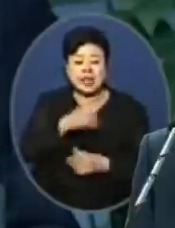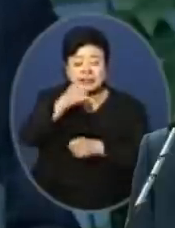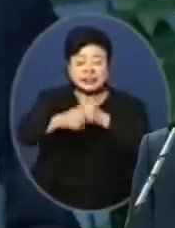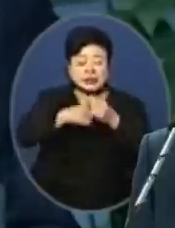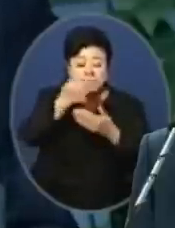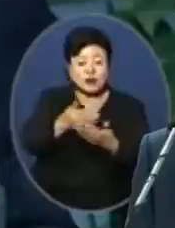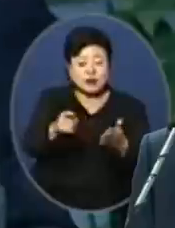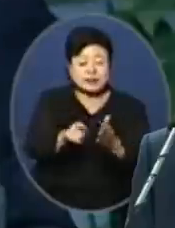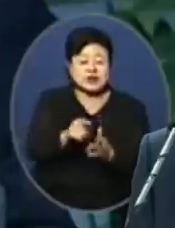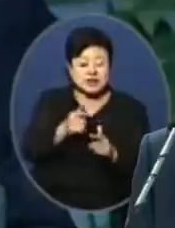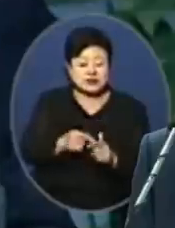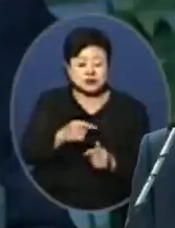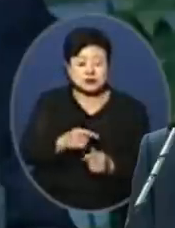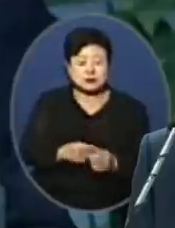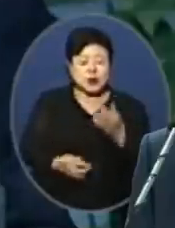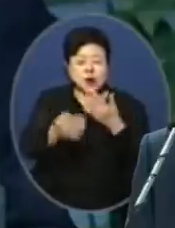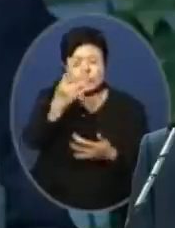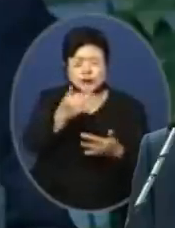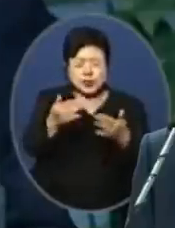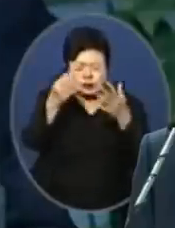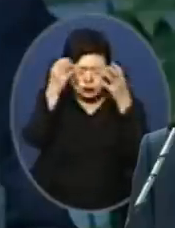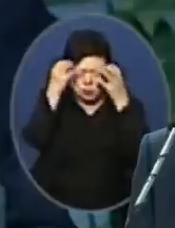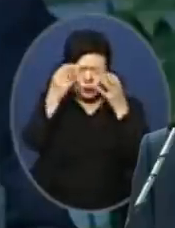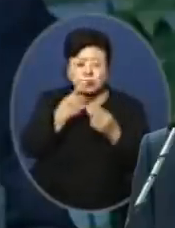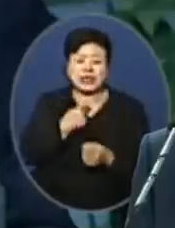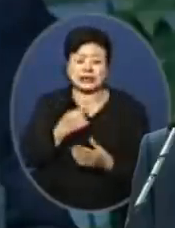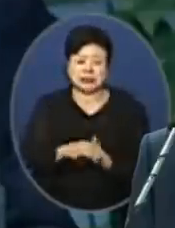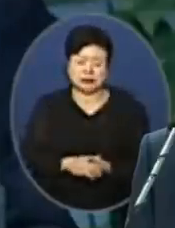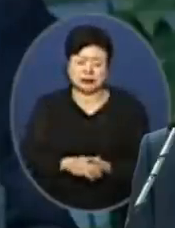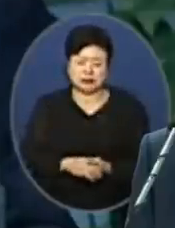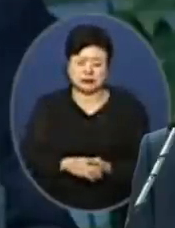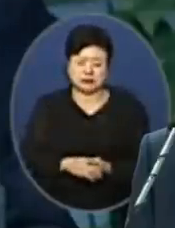자유를 얻기 위해서 예수님이 불에 굽는 고통을 당했다는 것입니다.